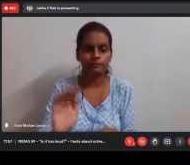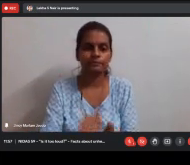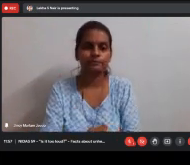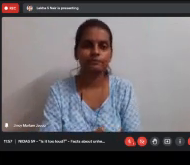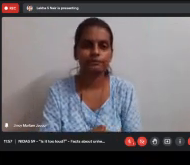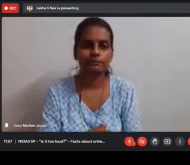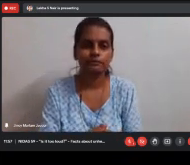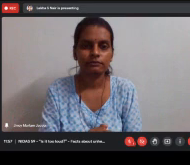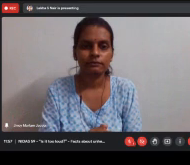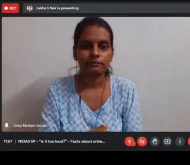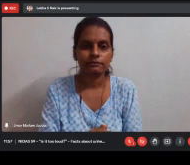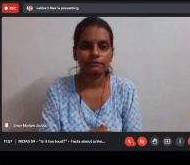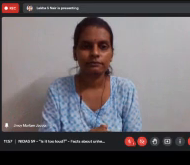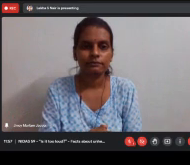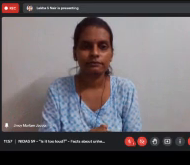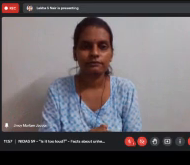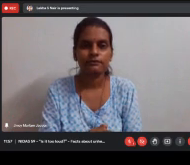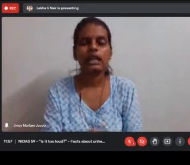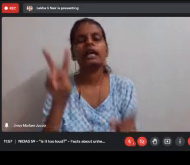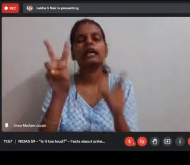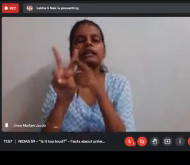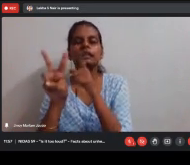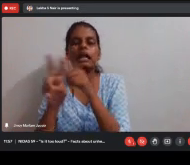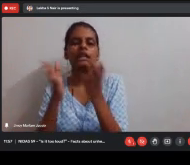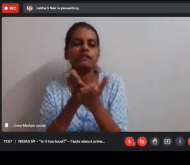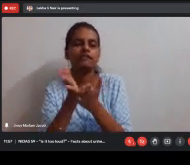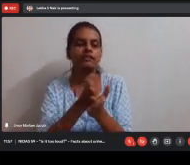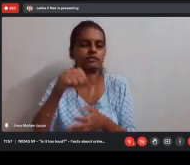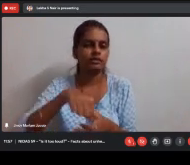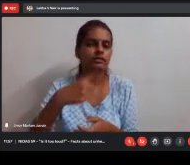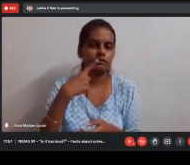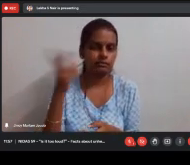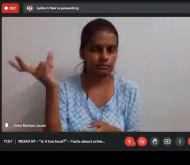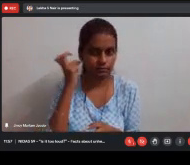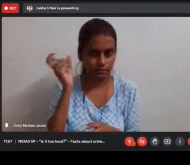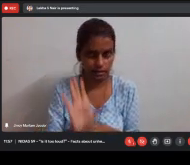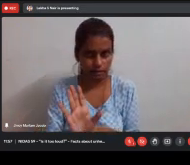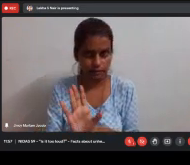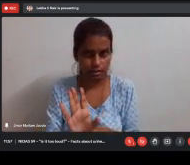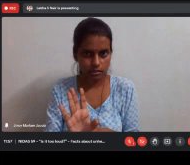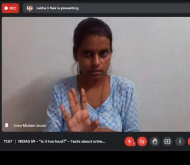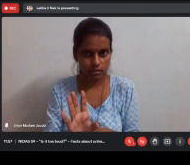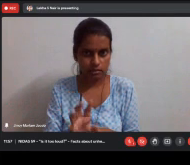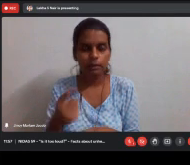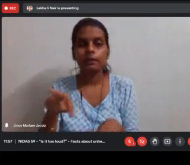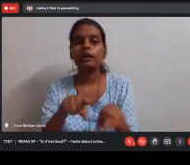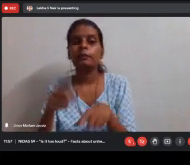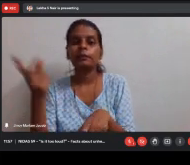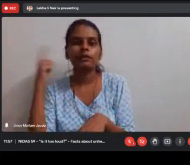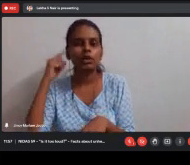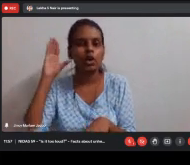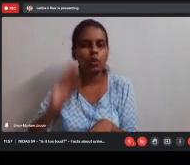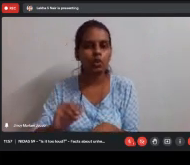അതായത് നമുക്കെല്ലാം പരിചയമുള്ള ഒരു പാട്ട് ഞാനിപ്പോ ഒന്ന് പ്ലേ ചെയ്യാൻ പോകുന്നു. കണ്ണാന്തുമ്പി പോരാമോ എന്ന് പറയുന്നത് മലയാളികൾക്കെല്ലാം